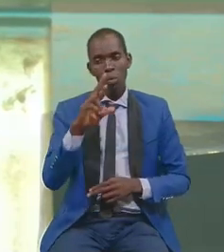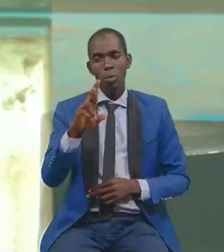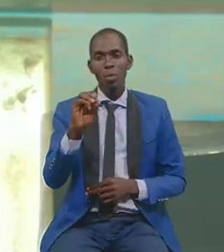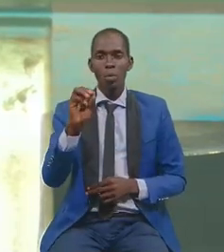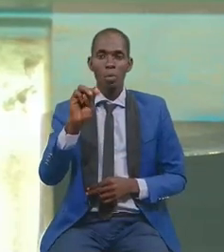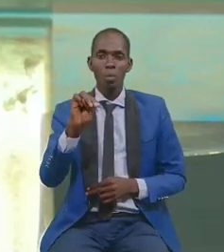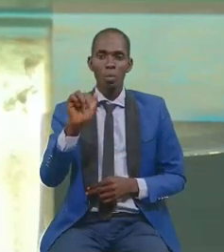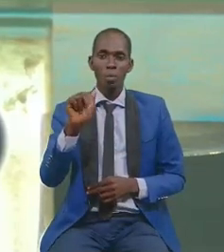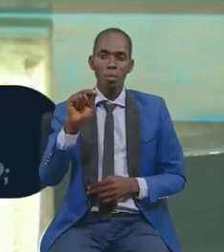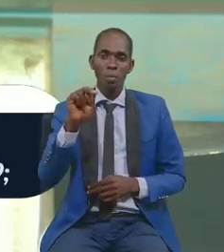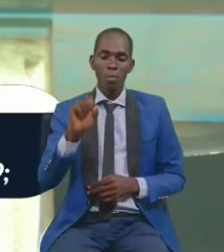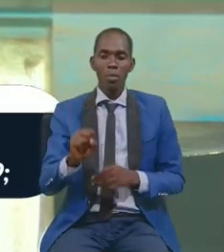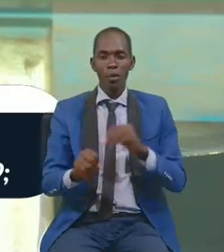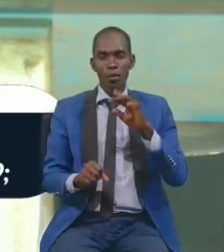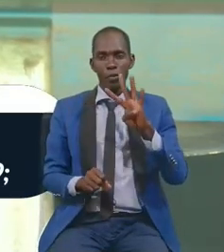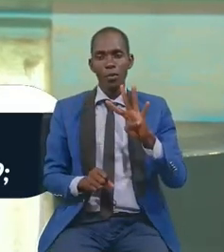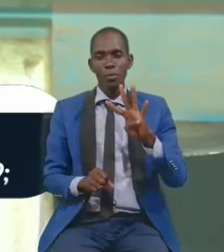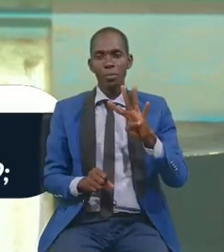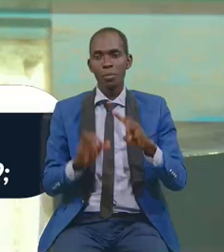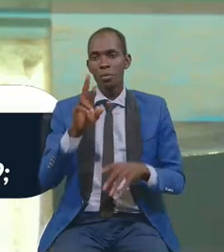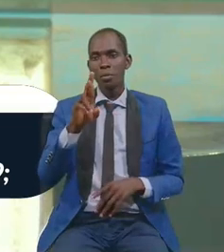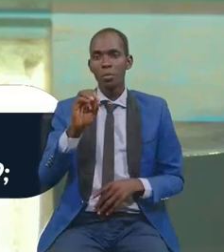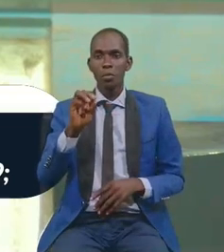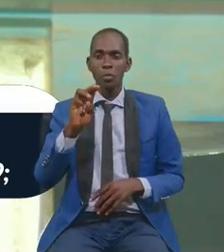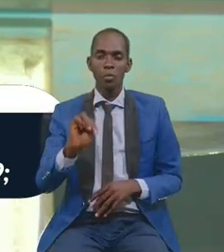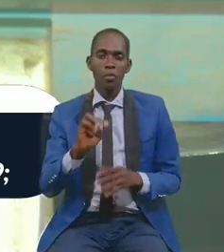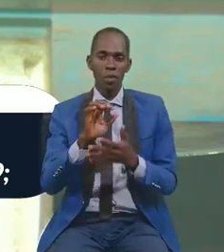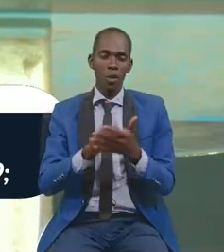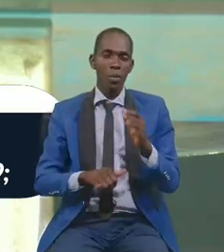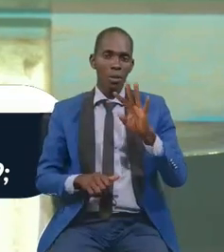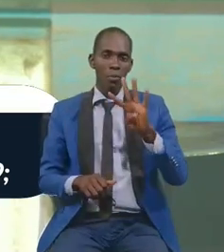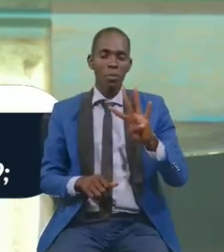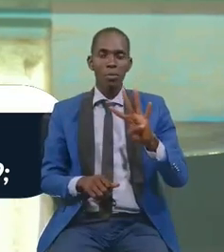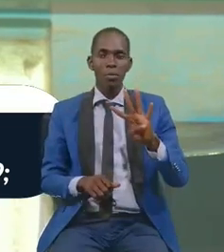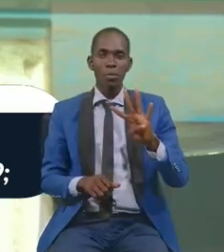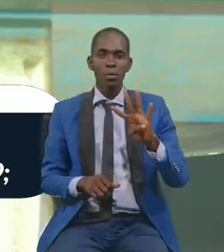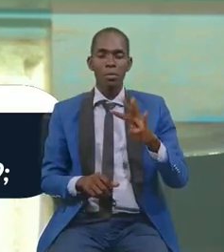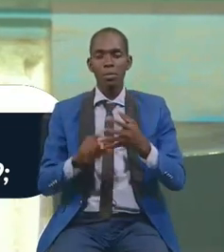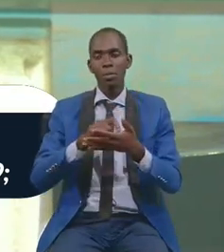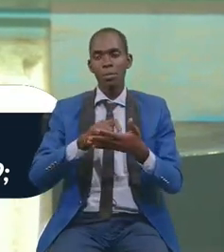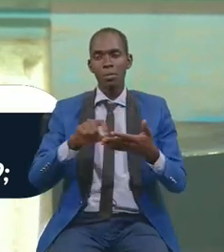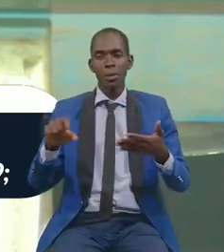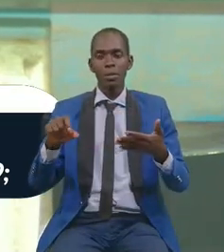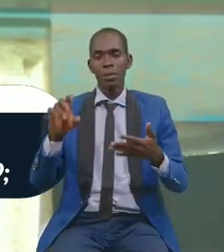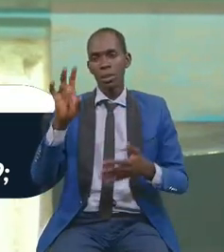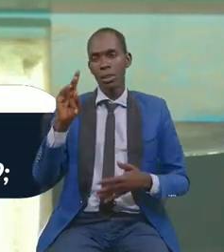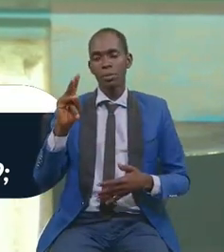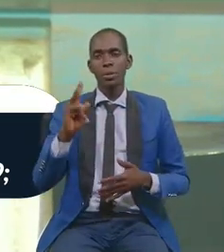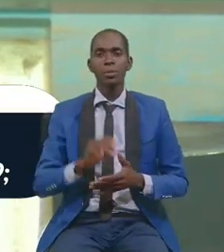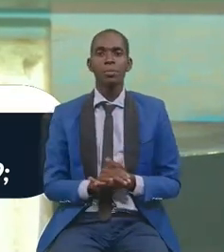chapitre 4. Romains au chapitre 4. Je lis le verset 17.